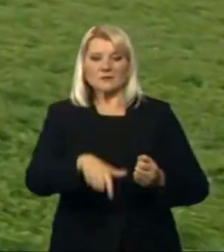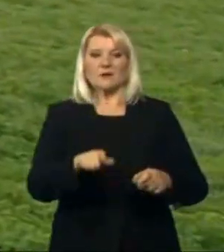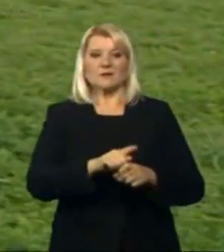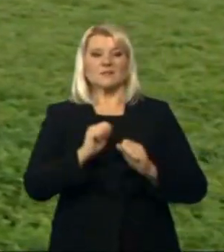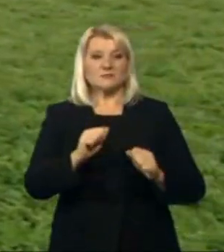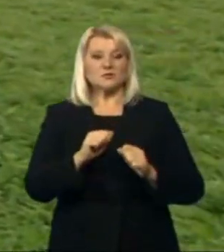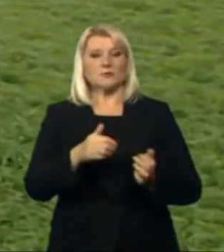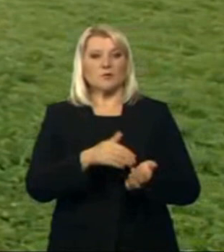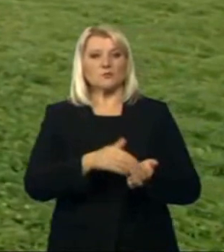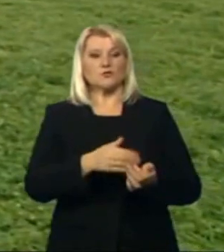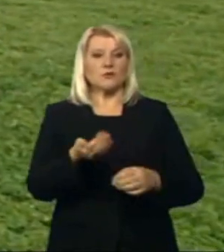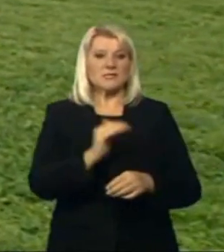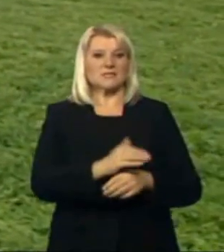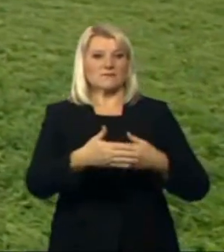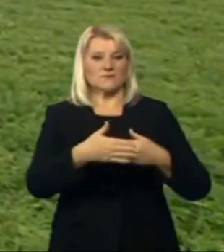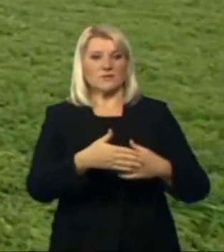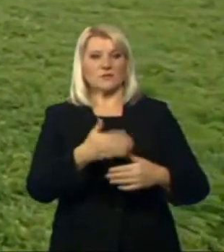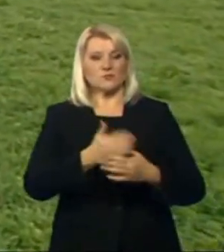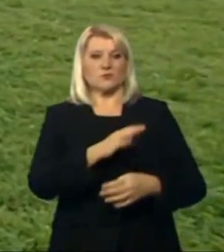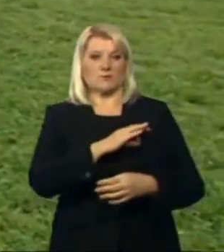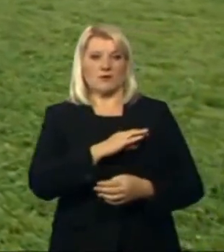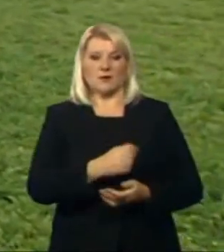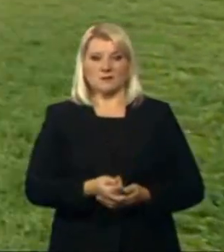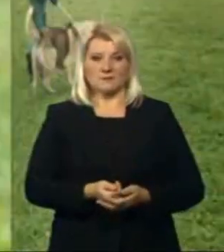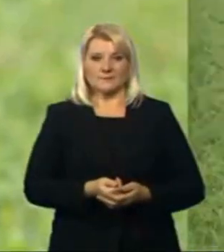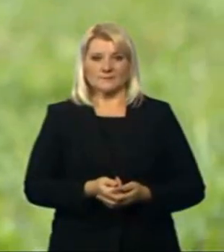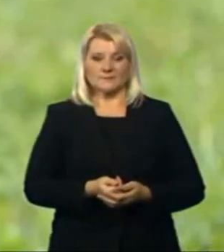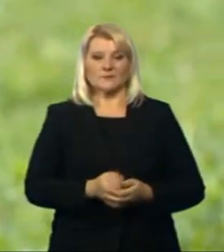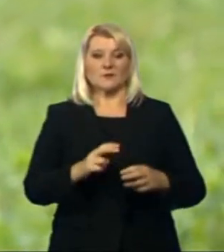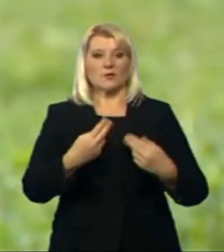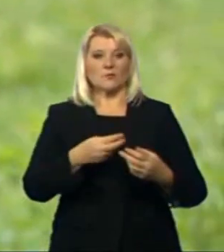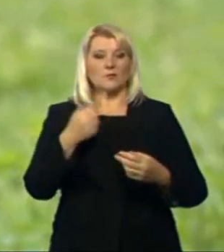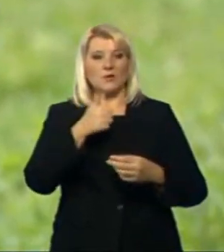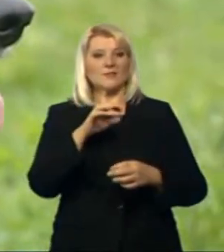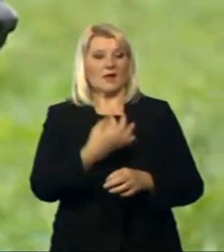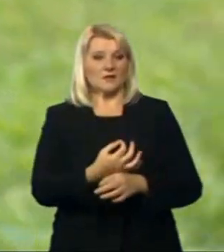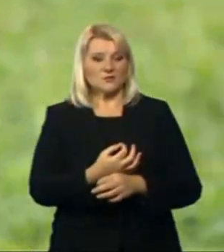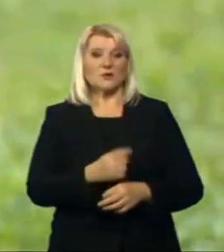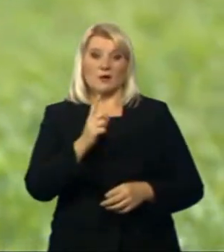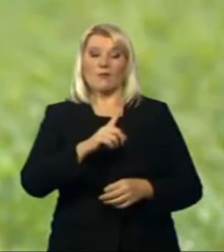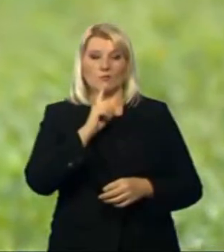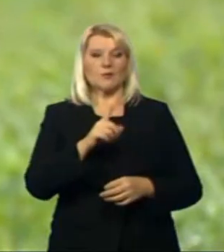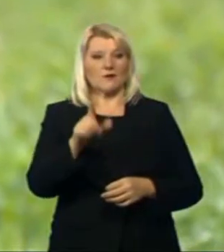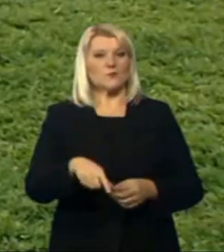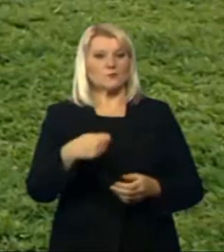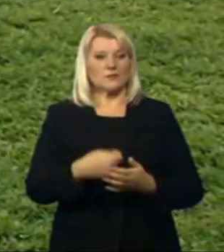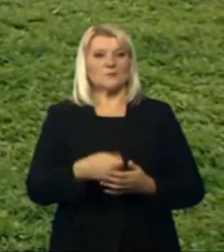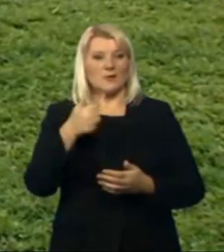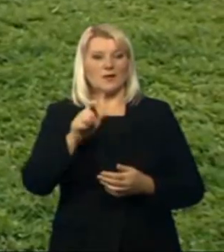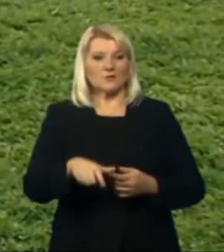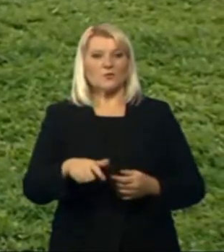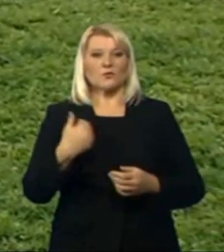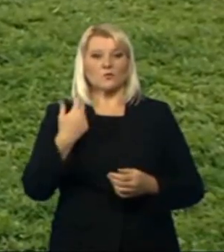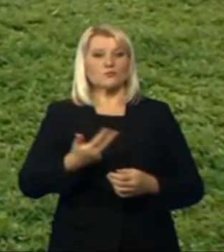a zkrátka ho k sobě přimknout, aby byl jeho kamarád. Jmenuje se Dáreček, ale opravdu je to jeho jméno. Je